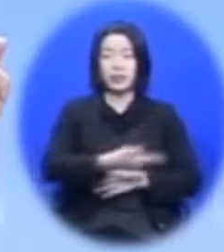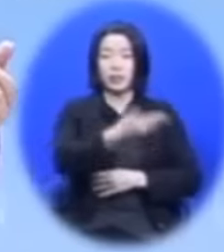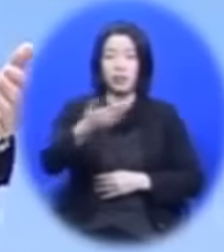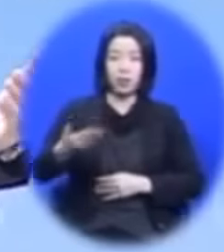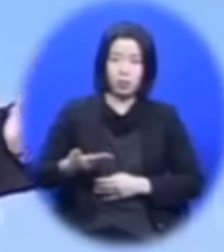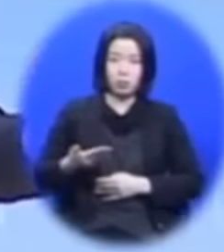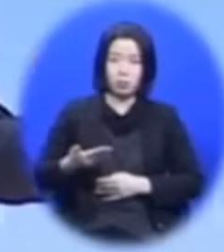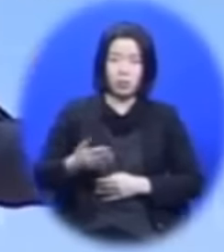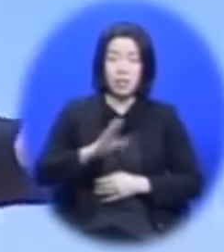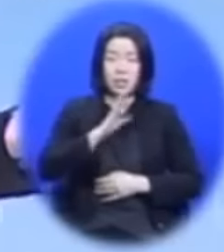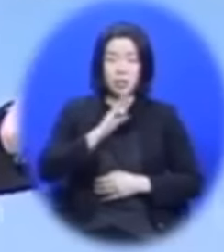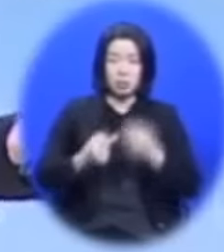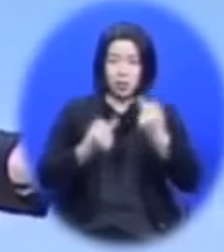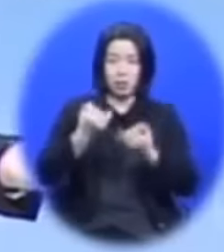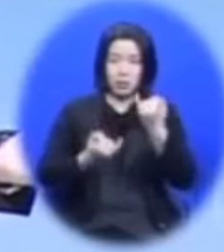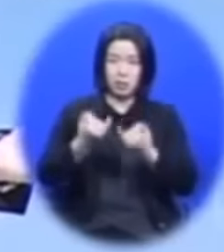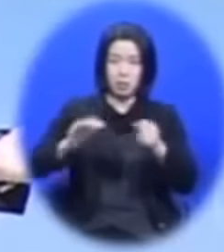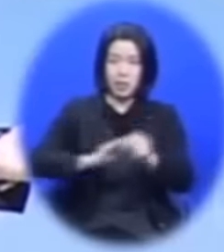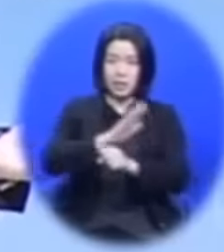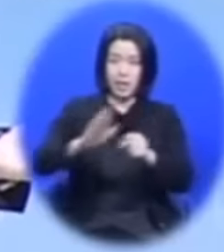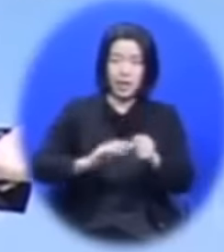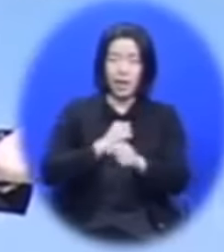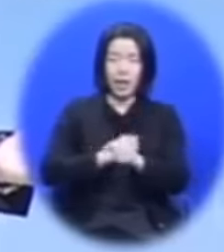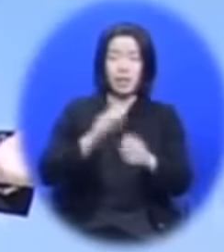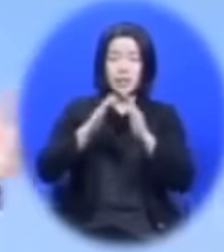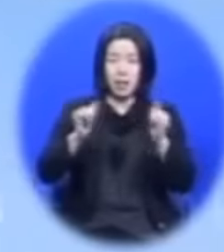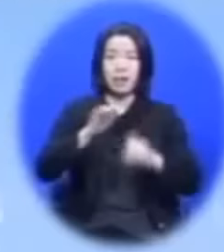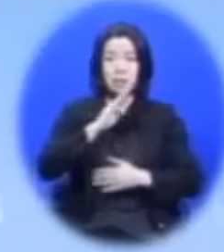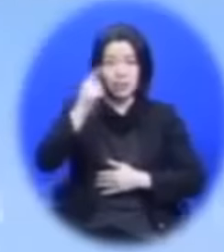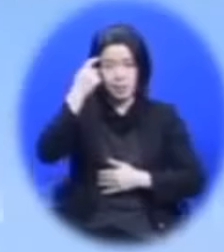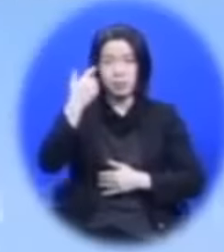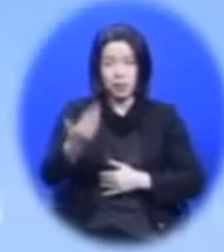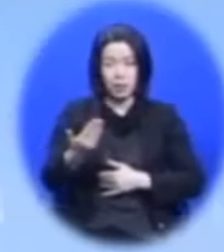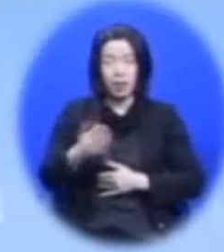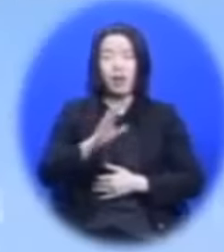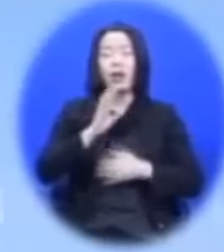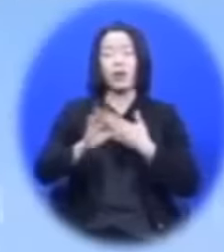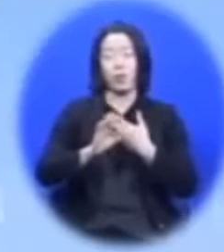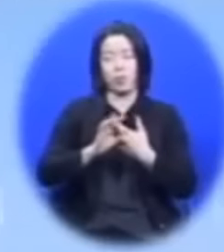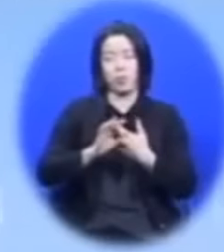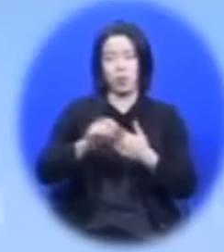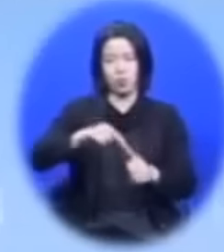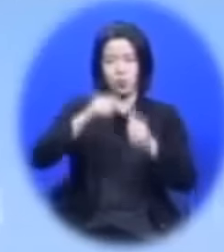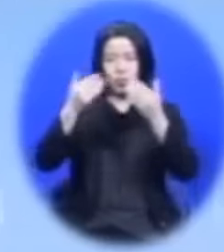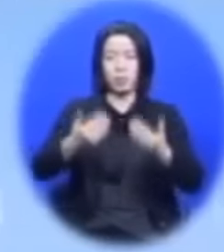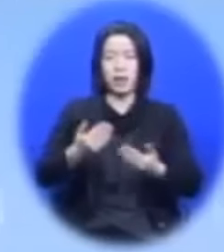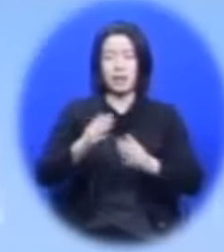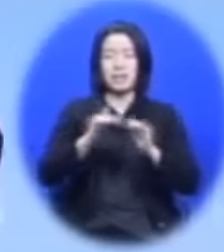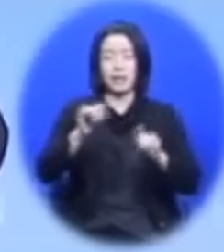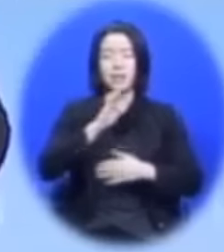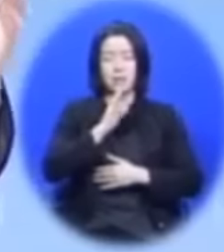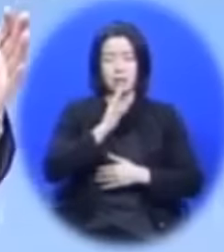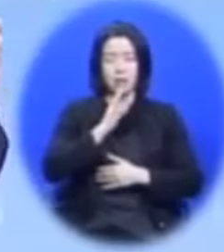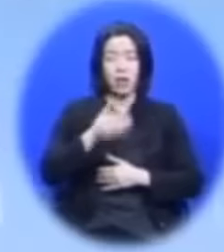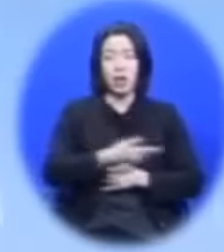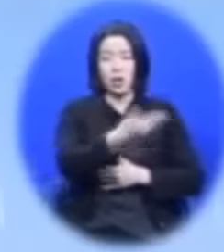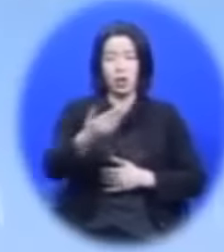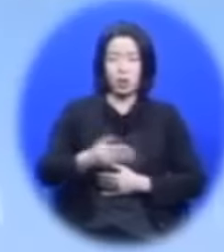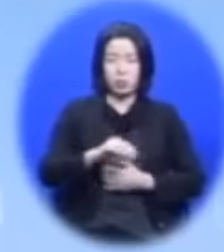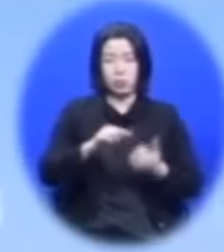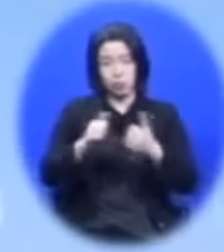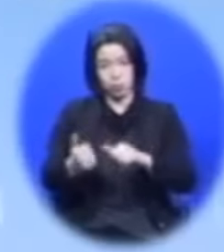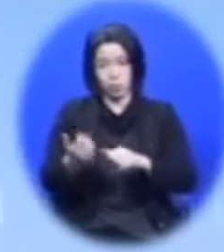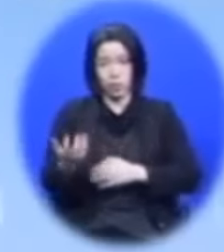여러분은 정말 형제자매를 사랑하는 사람입니까? 그러면 여러분이 구원받은 사람입니다. 여러분은 이제 사망해서